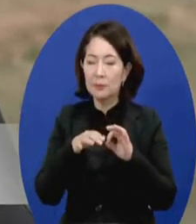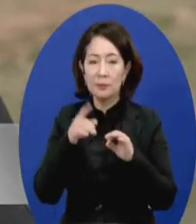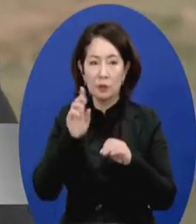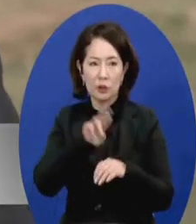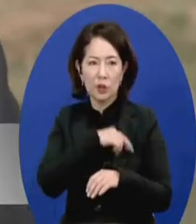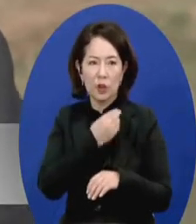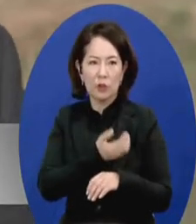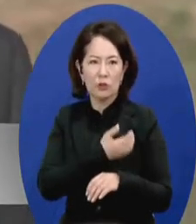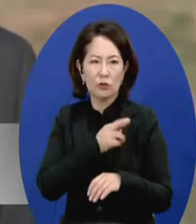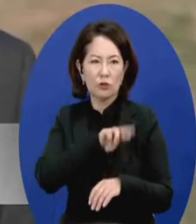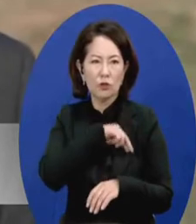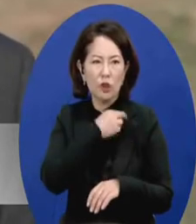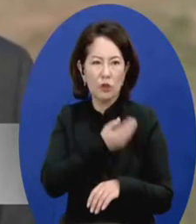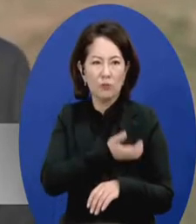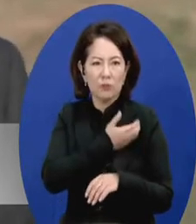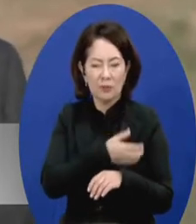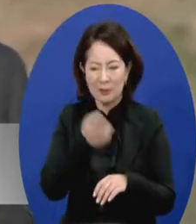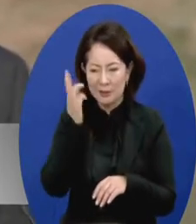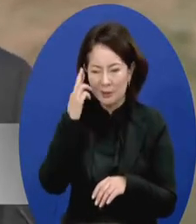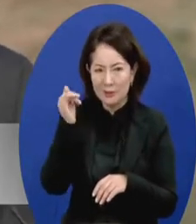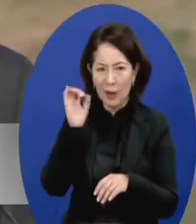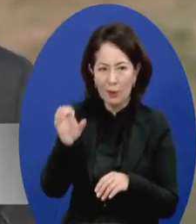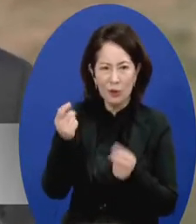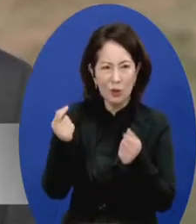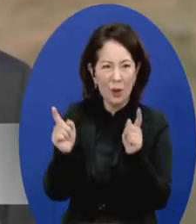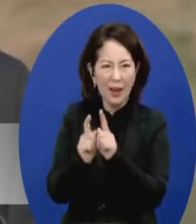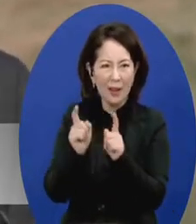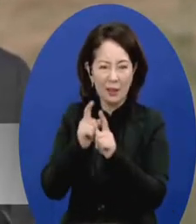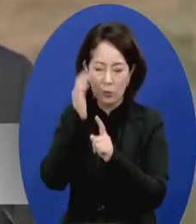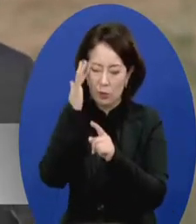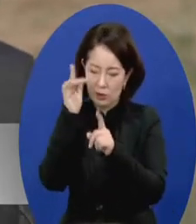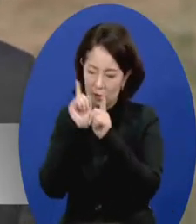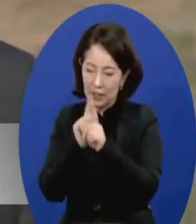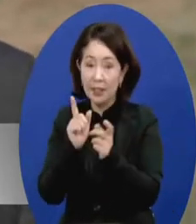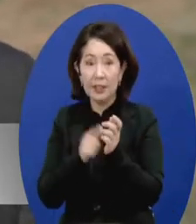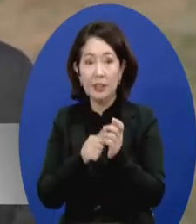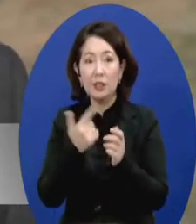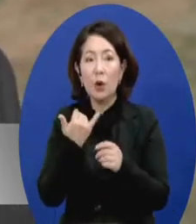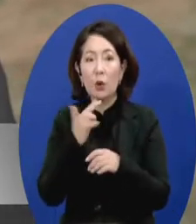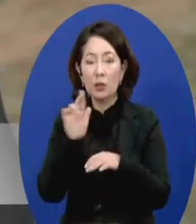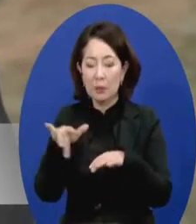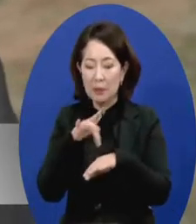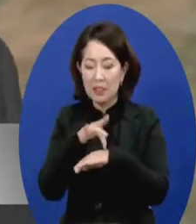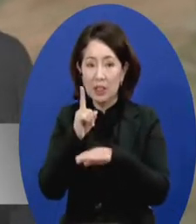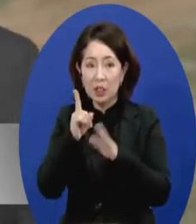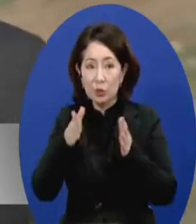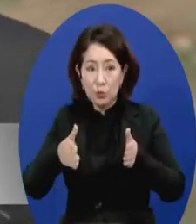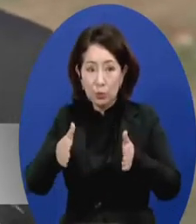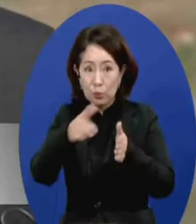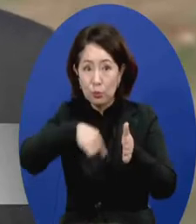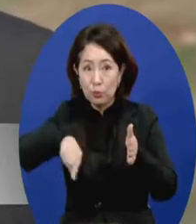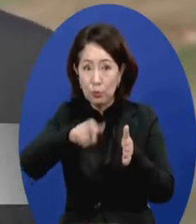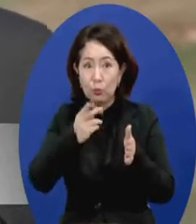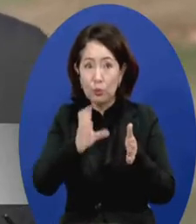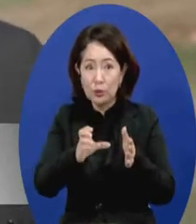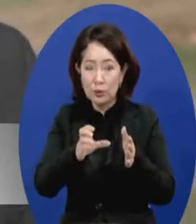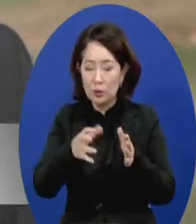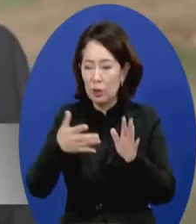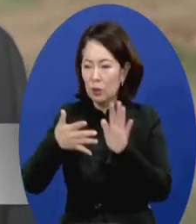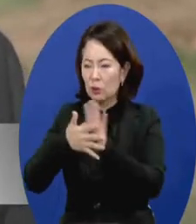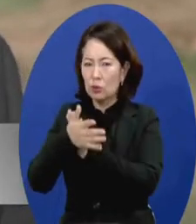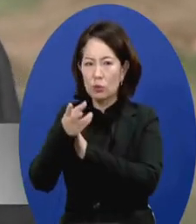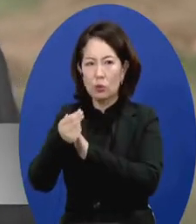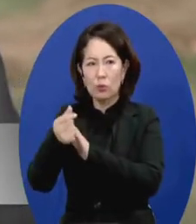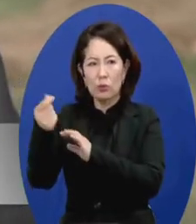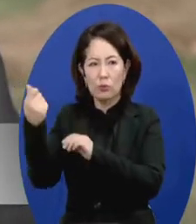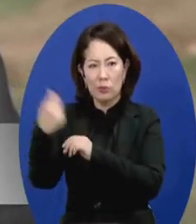энэ зөрөгтэй одоо давс мэт юм бодлого байхаас аргагүй болчих. Нэгвэрлэл бид нар хотын нэгдүгээр бүсэд одоо төсвөөс ямар